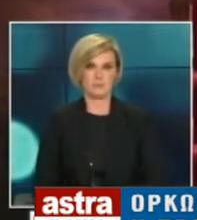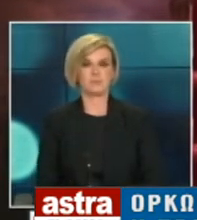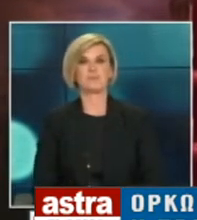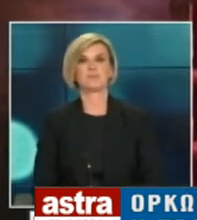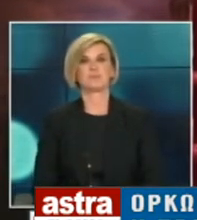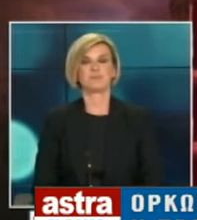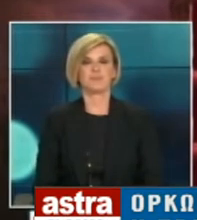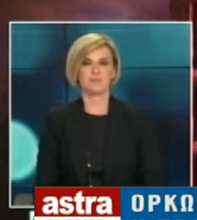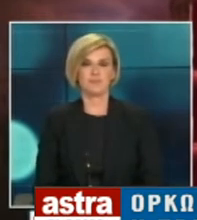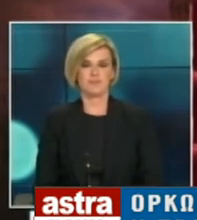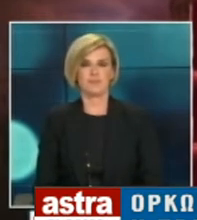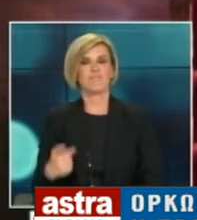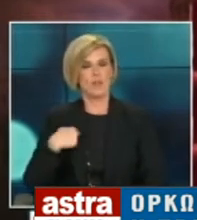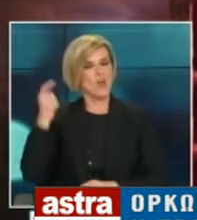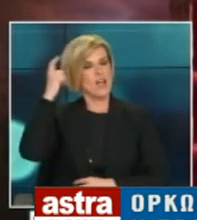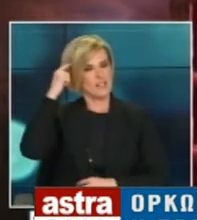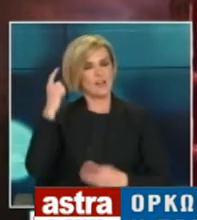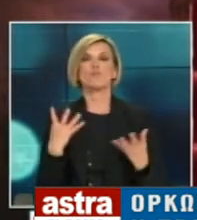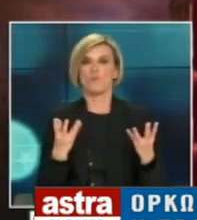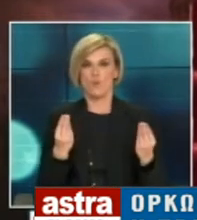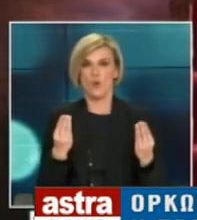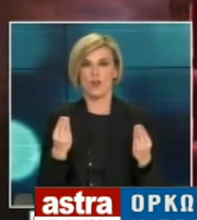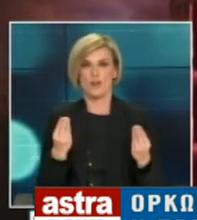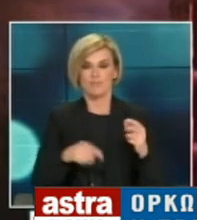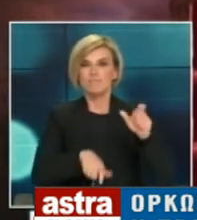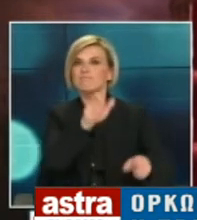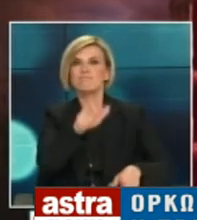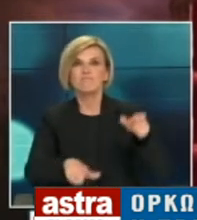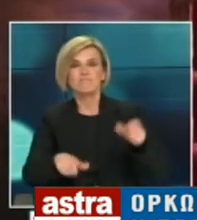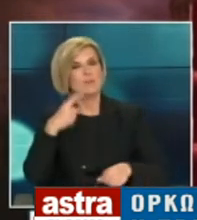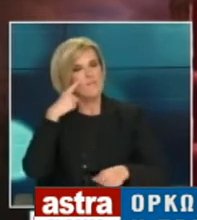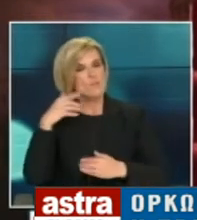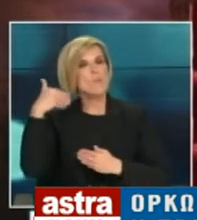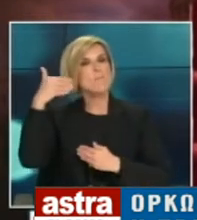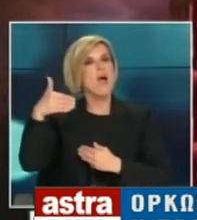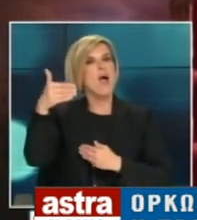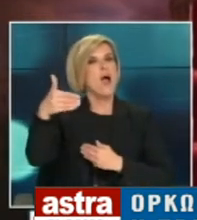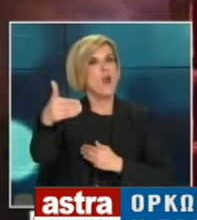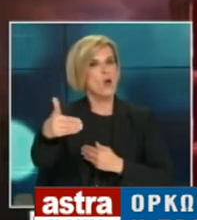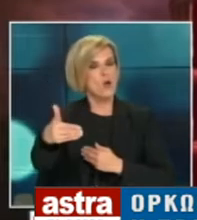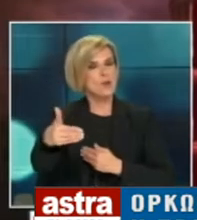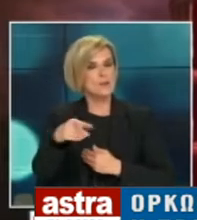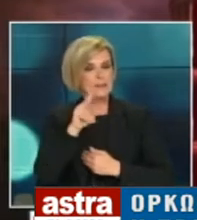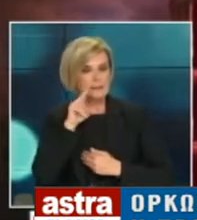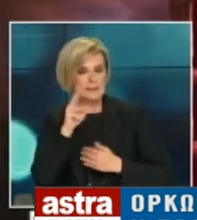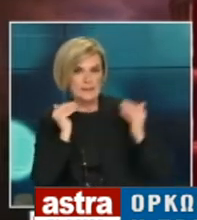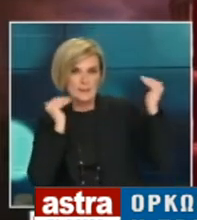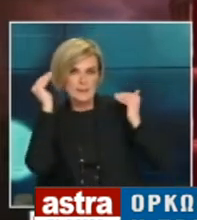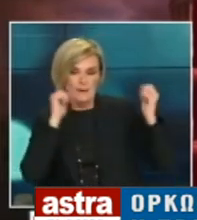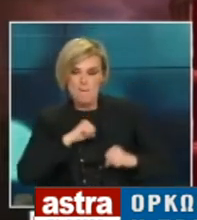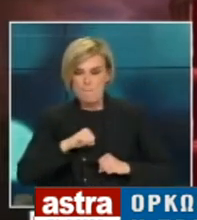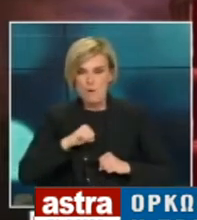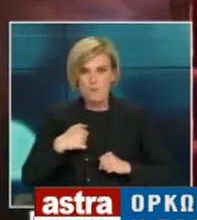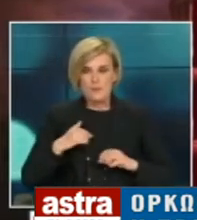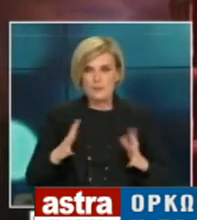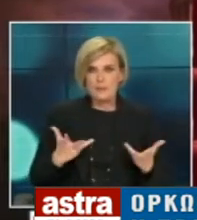Κατανοώ απολύτως ότι πολλοί από τους συμπατριώτες μου βλέπουν το μέλλον και το αντιμετωπίζουν με φόβο και σκεπτικισμό.